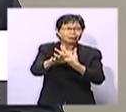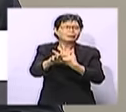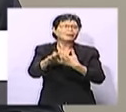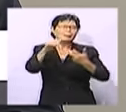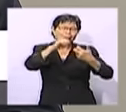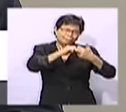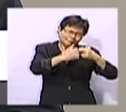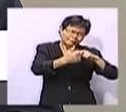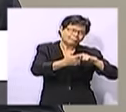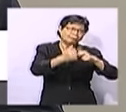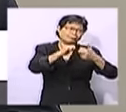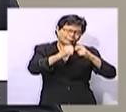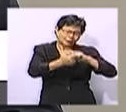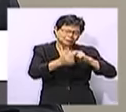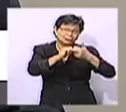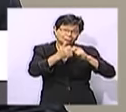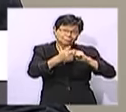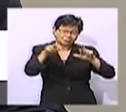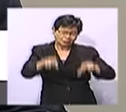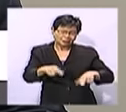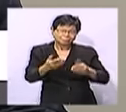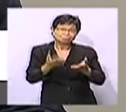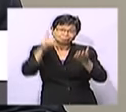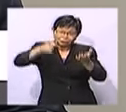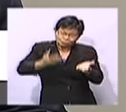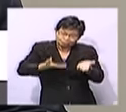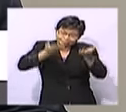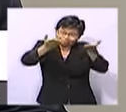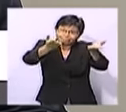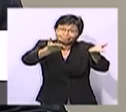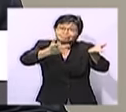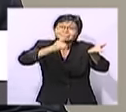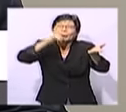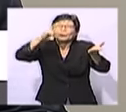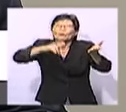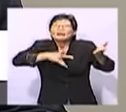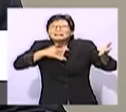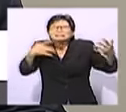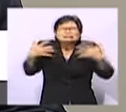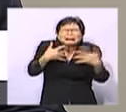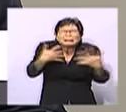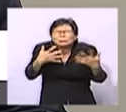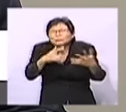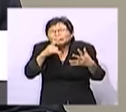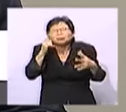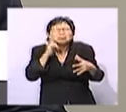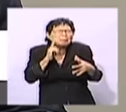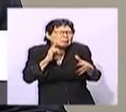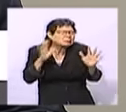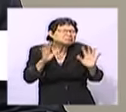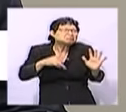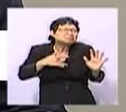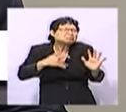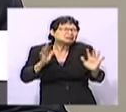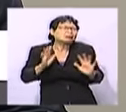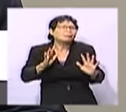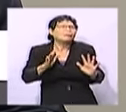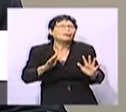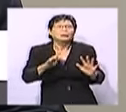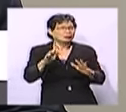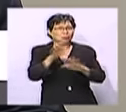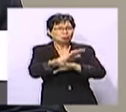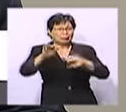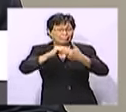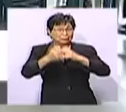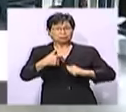Masalah rakyat ini perlu diutarakan tanpa rasa takut, tanpa rasa segan, tanpa rasa silu. Ini bukan masalah saya,